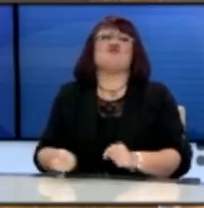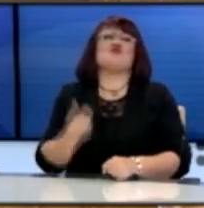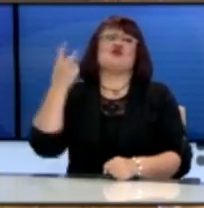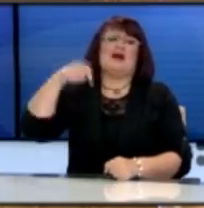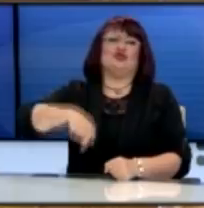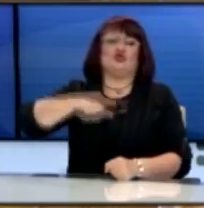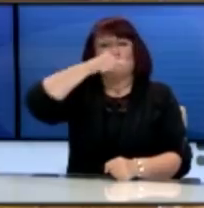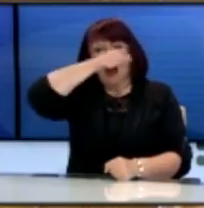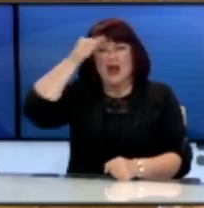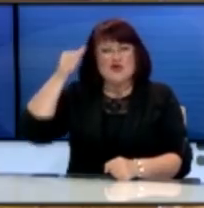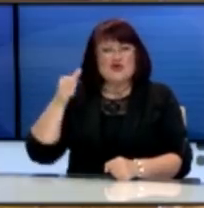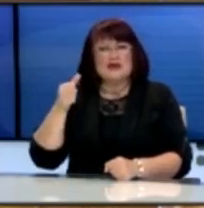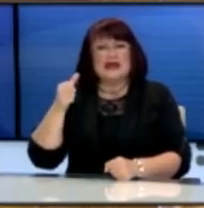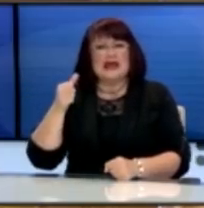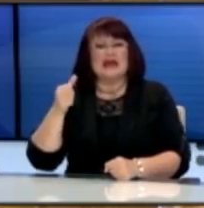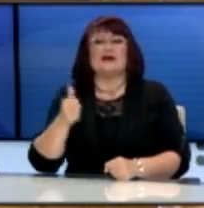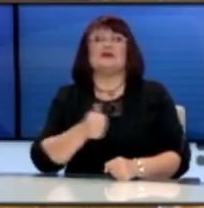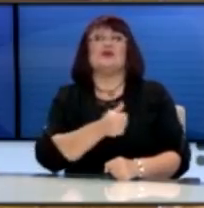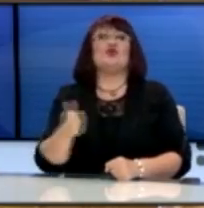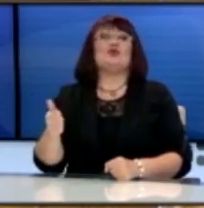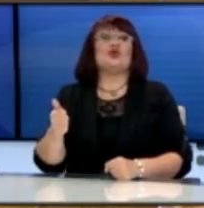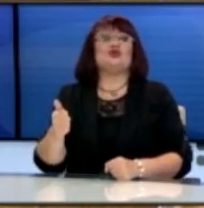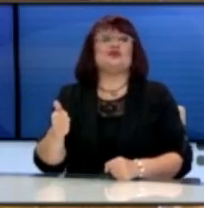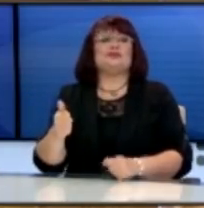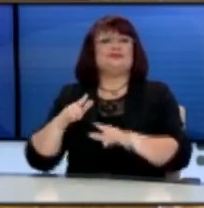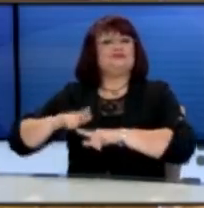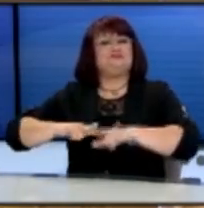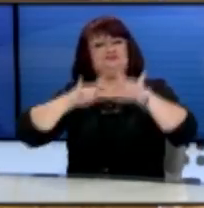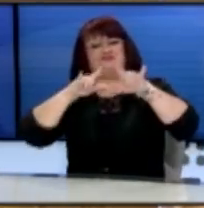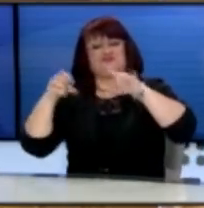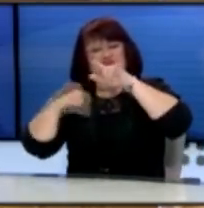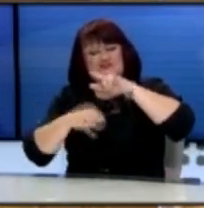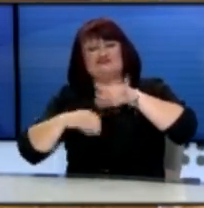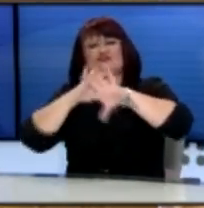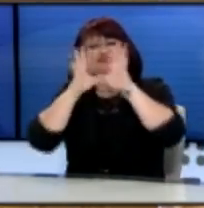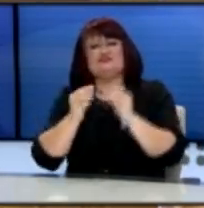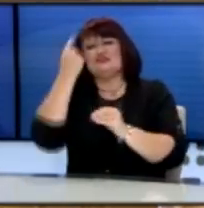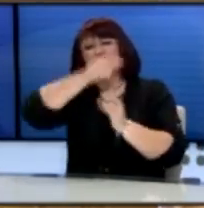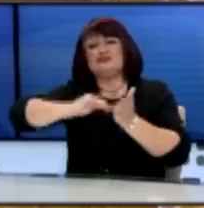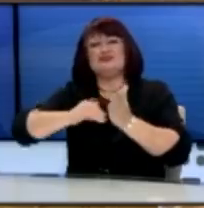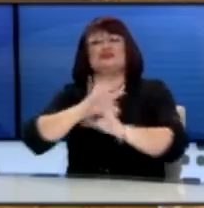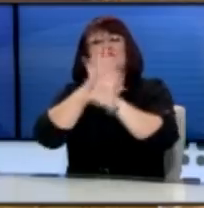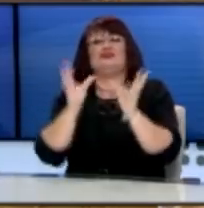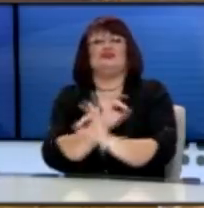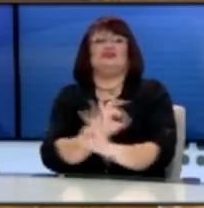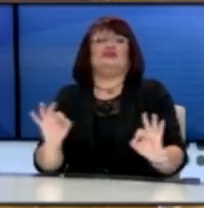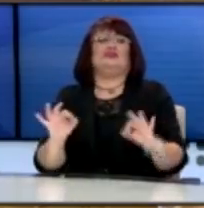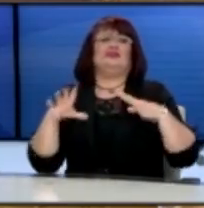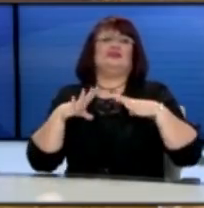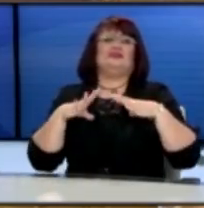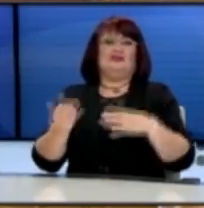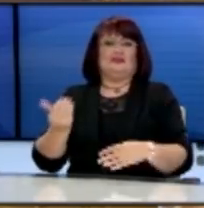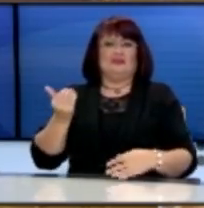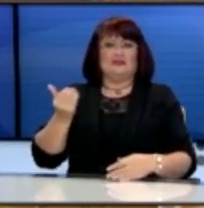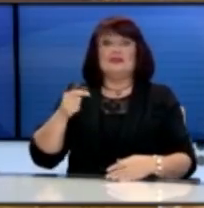φέτος, όχι μόνο όσον αφορά τα μέσα, τους εξοπλισμούς, αλλά και το προσωπικό. Αυτά έλεγαν.